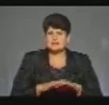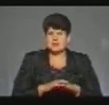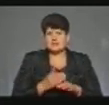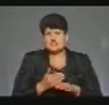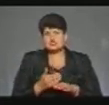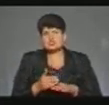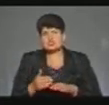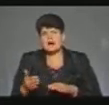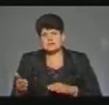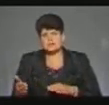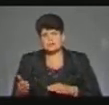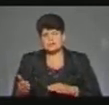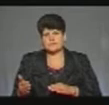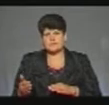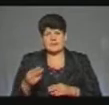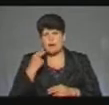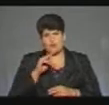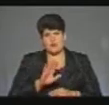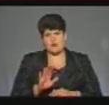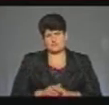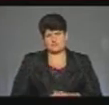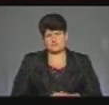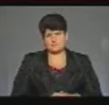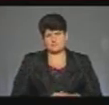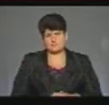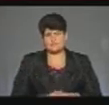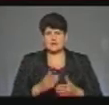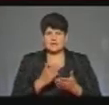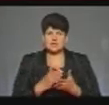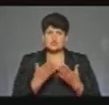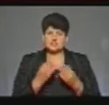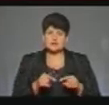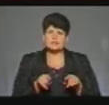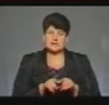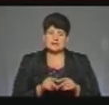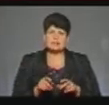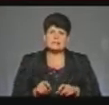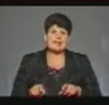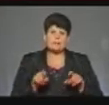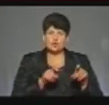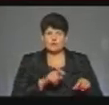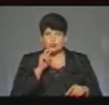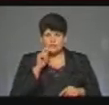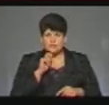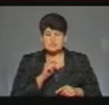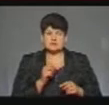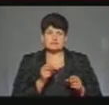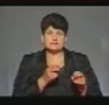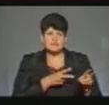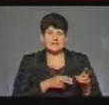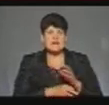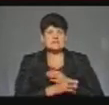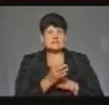часом не покращувався. Ну, є ще такі депортовані українці, яких депортували на Схід. Вони